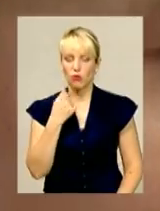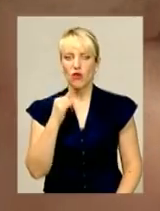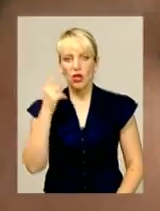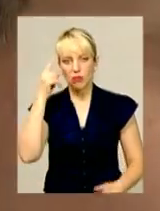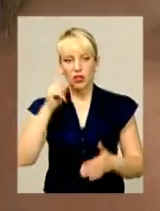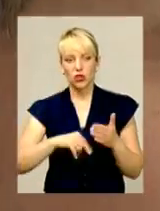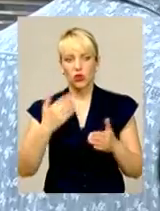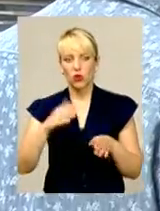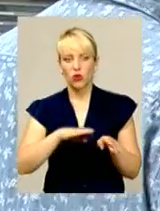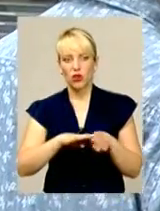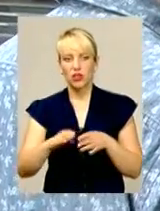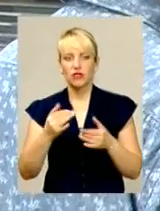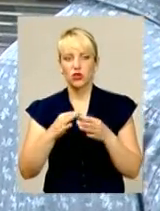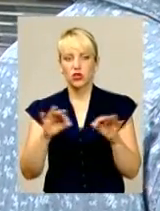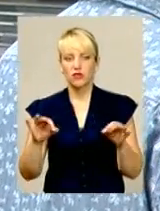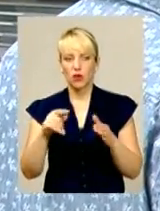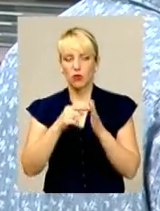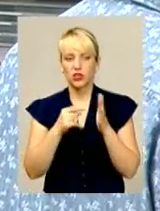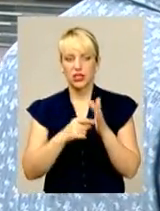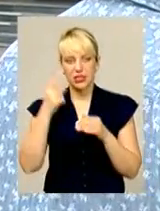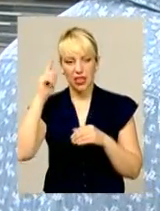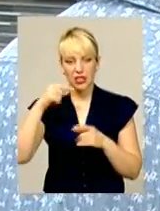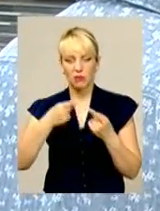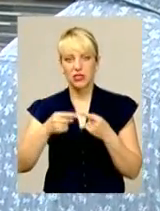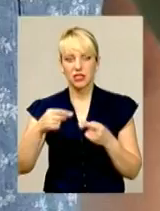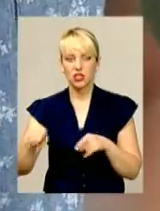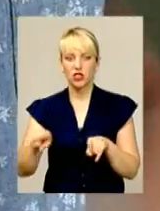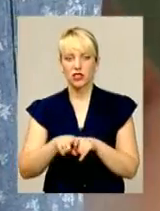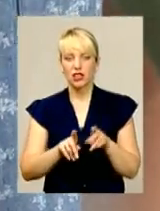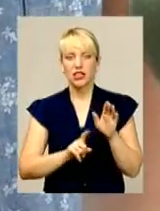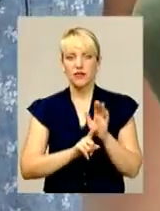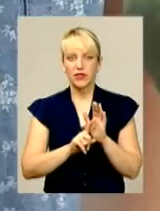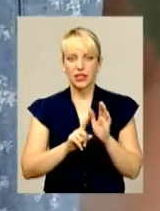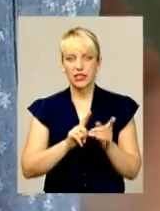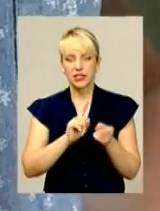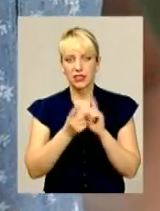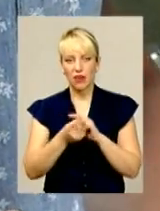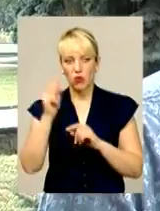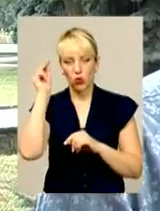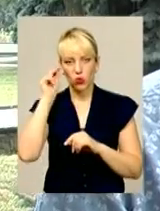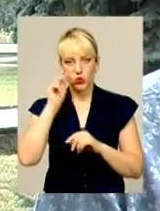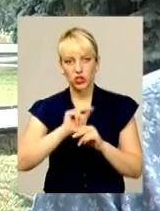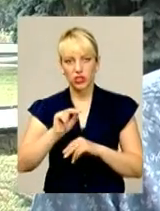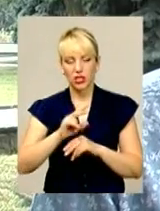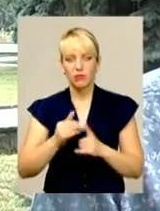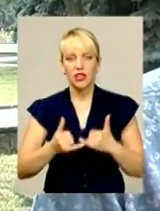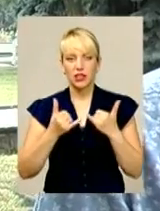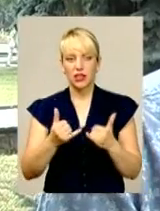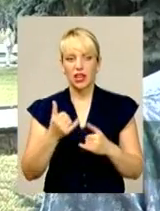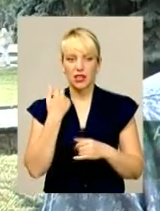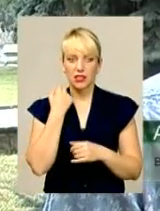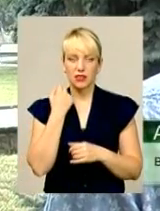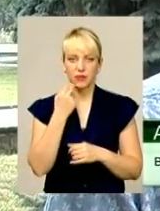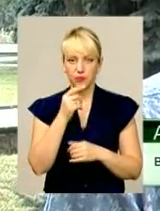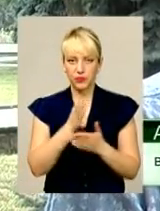що його рівень тепер дозволяє поділитися знаннями з іншими. Так він і став учителем мови для держслужбовців. Вони приходять один раз на